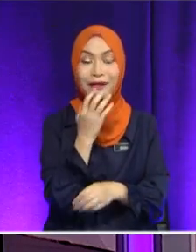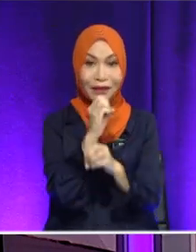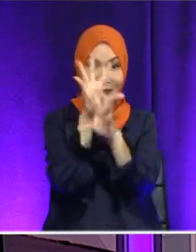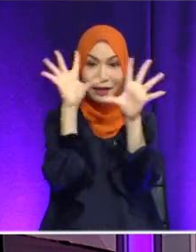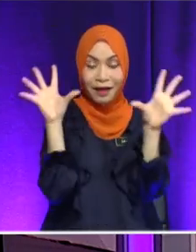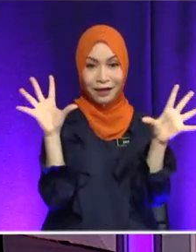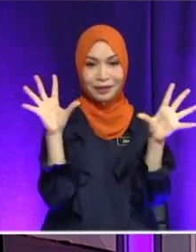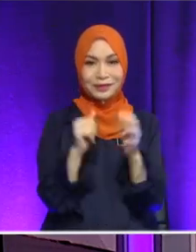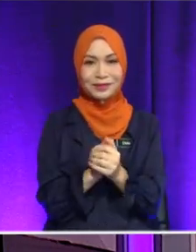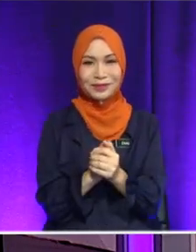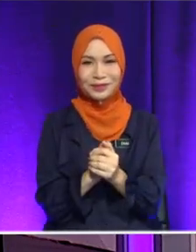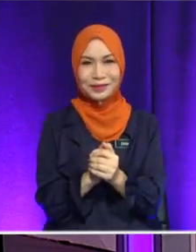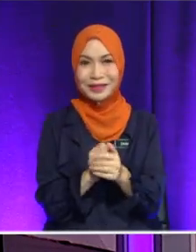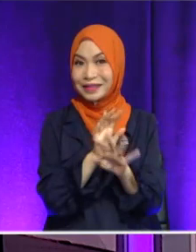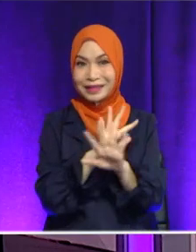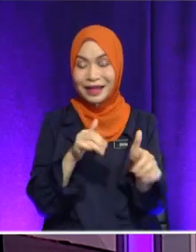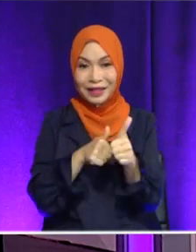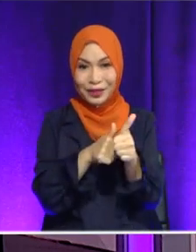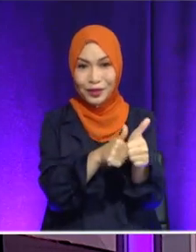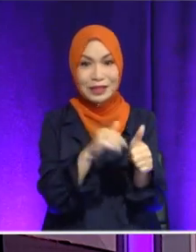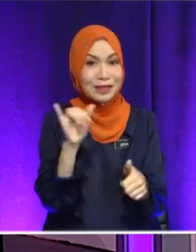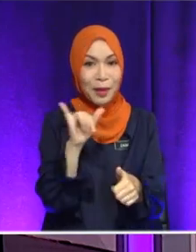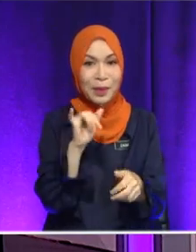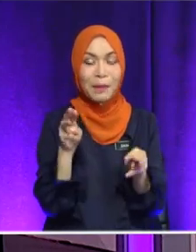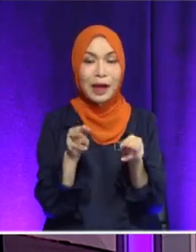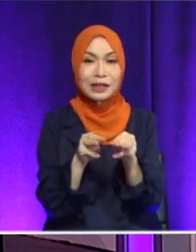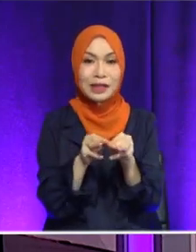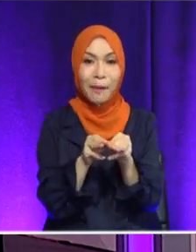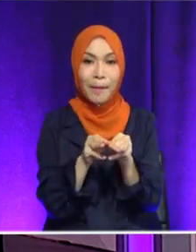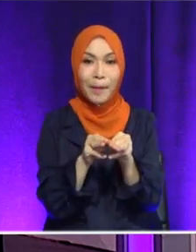menolak alam oke satu lagi kalau